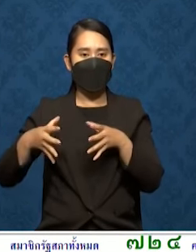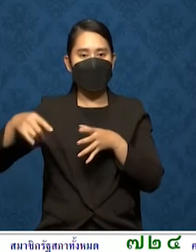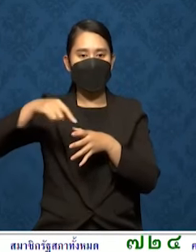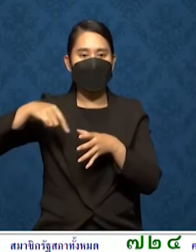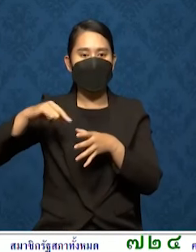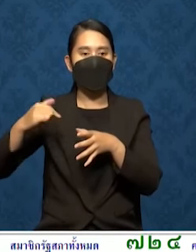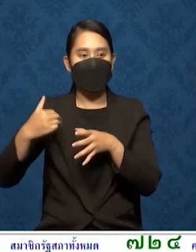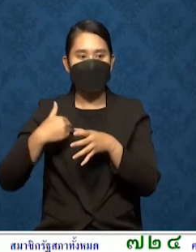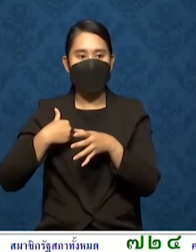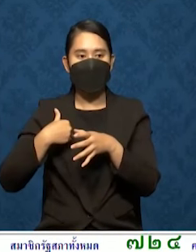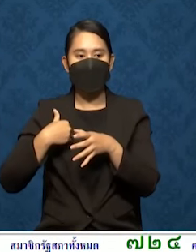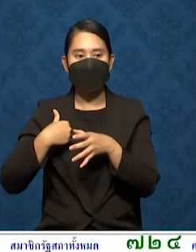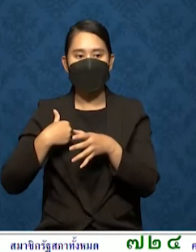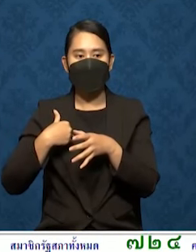ด